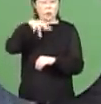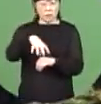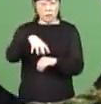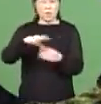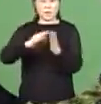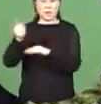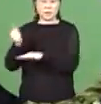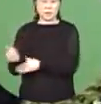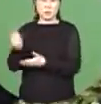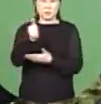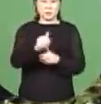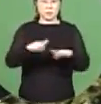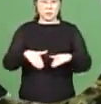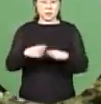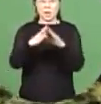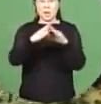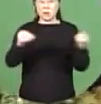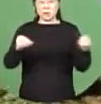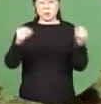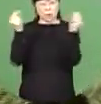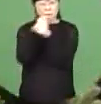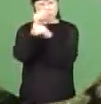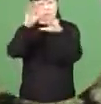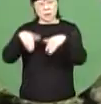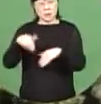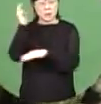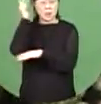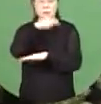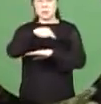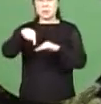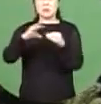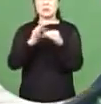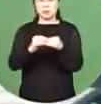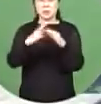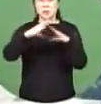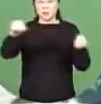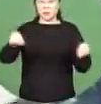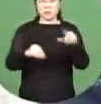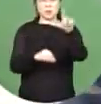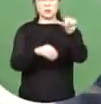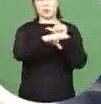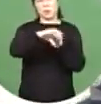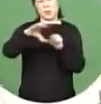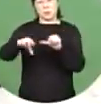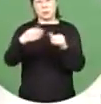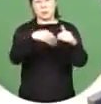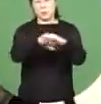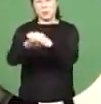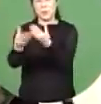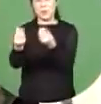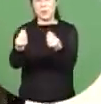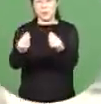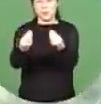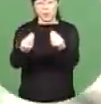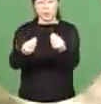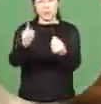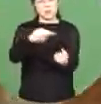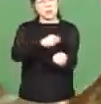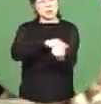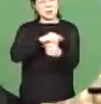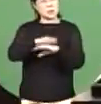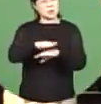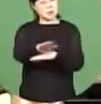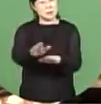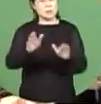た国の誤った政策により国内15カ所の療養所に隔離されるなど大きな人権